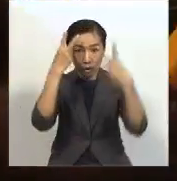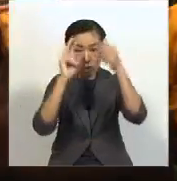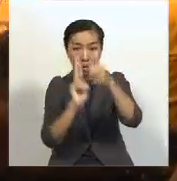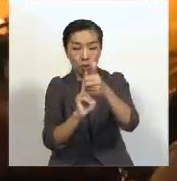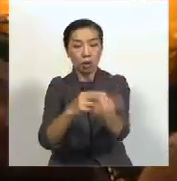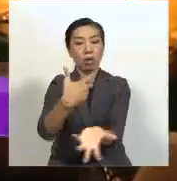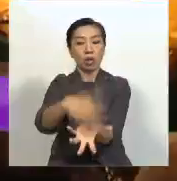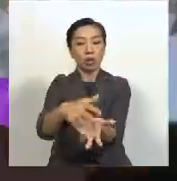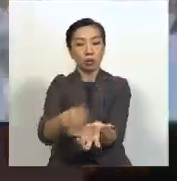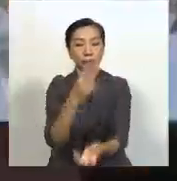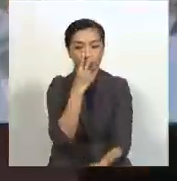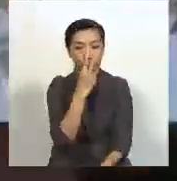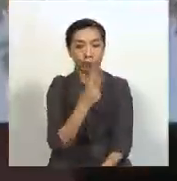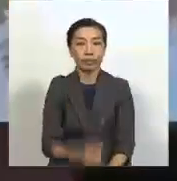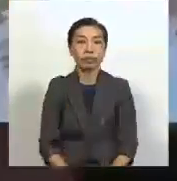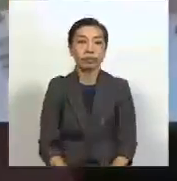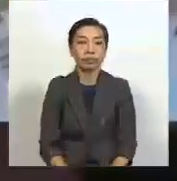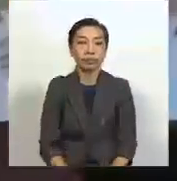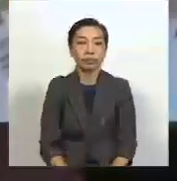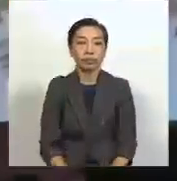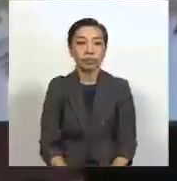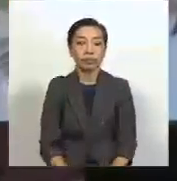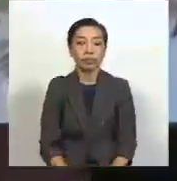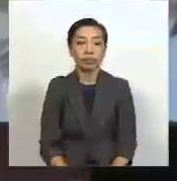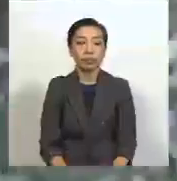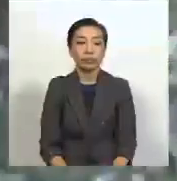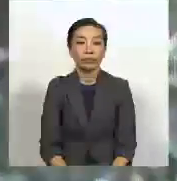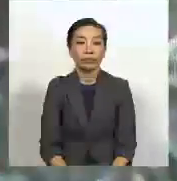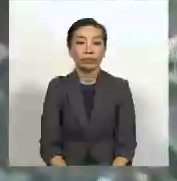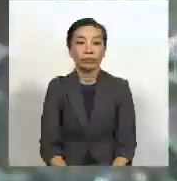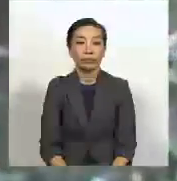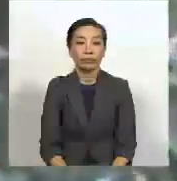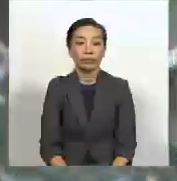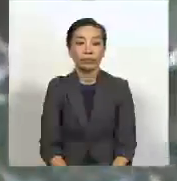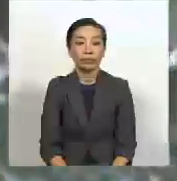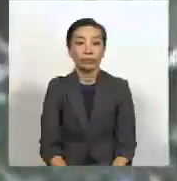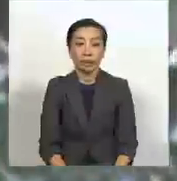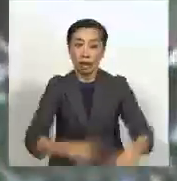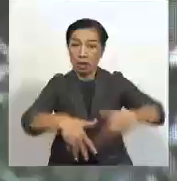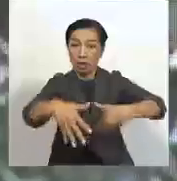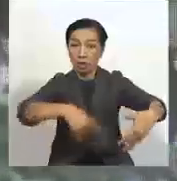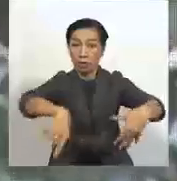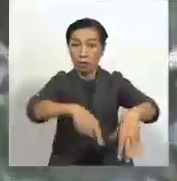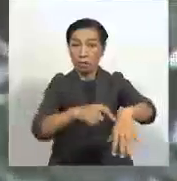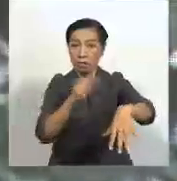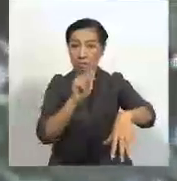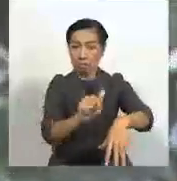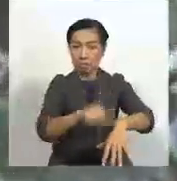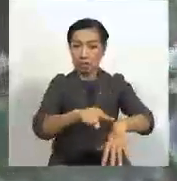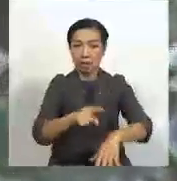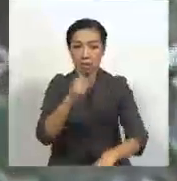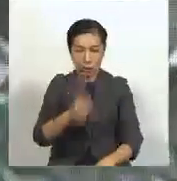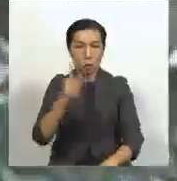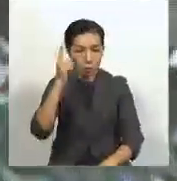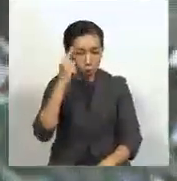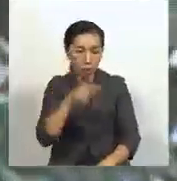ายกรัฐมนตรีบนเวทีที่พูดถึงเรื่องนี้หน่อยค่ะ ชุมชนคือตัวตั้งเราต้องรู้ก่อน